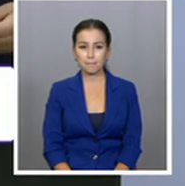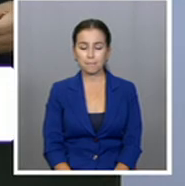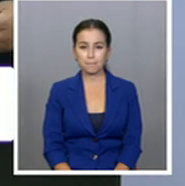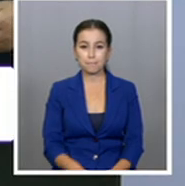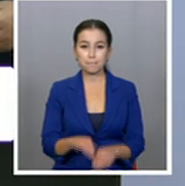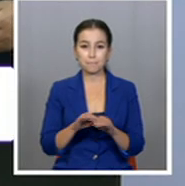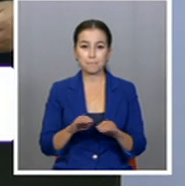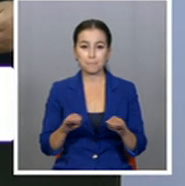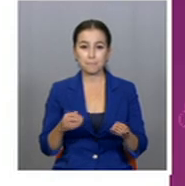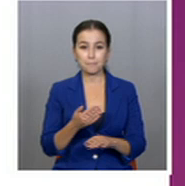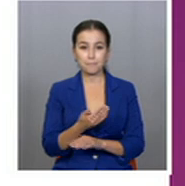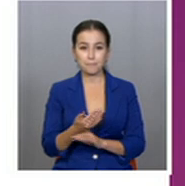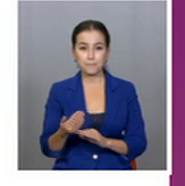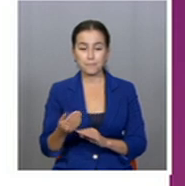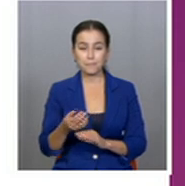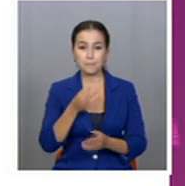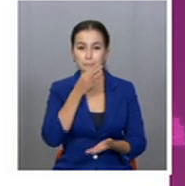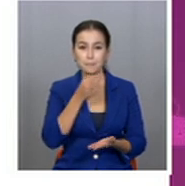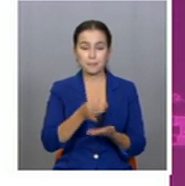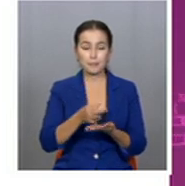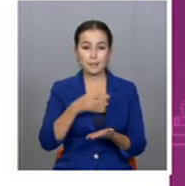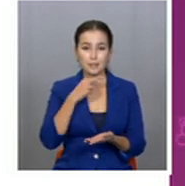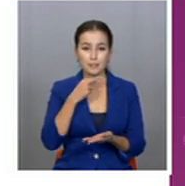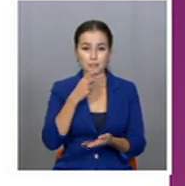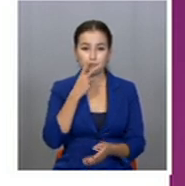Оқушылар, жауапқа назар